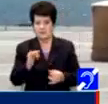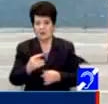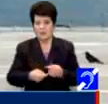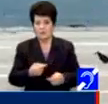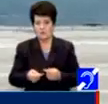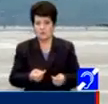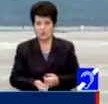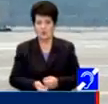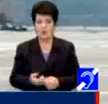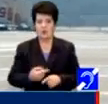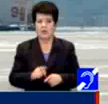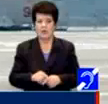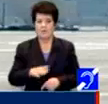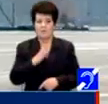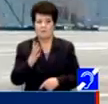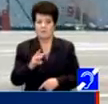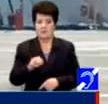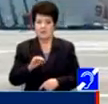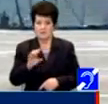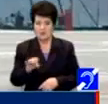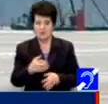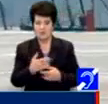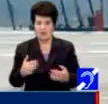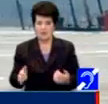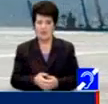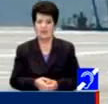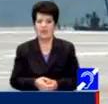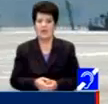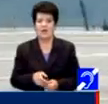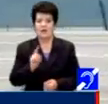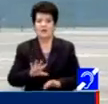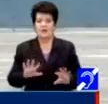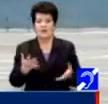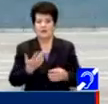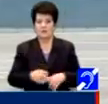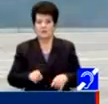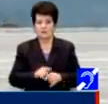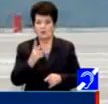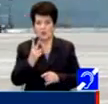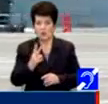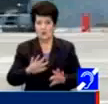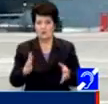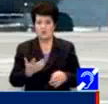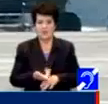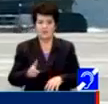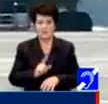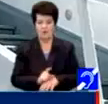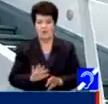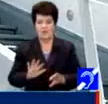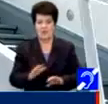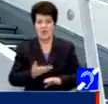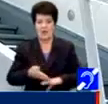procedurilor, spațiul aerian defectuos, management defectuos și altele. Rezultatul acestor deficiențe sunt 2 incidente foarte grave în interval de doar câteva